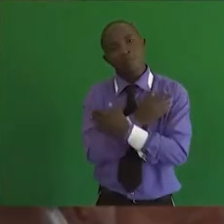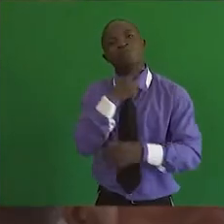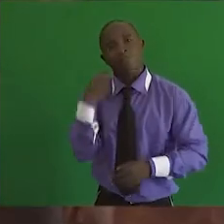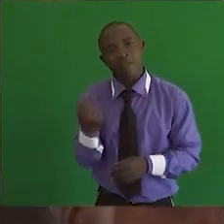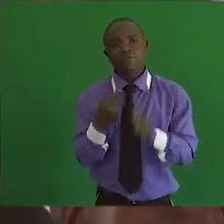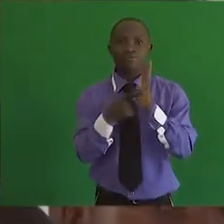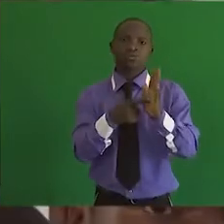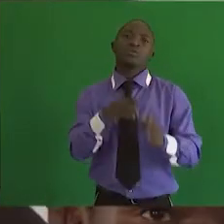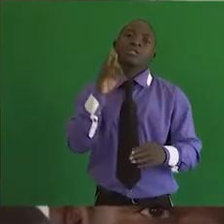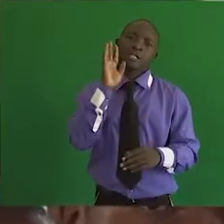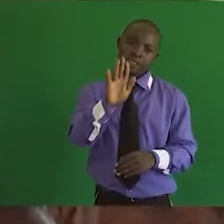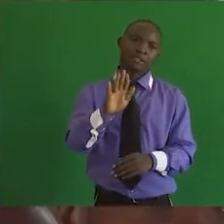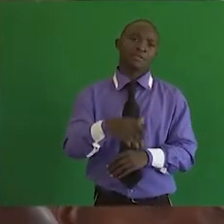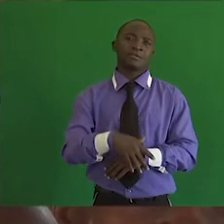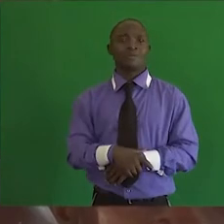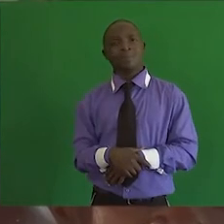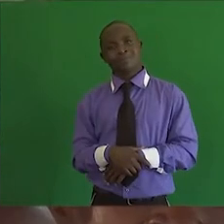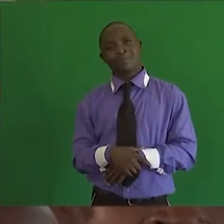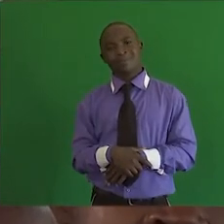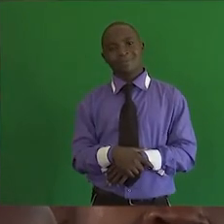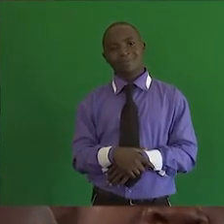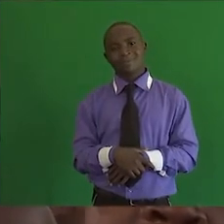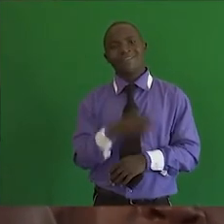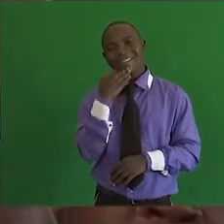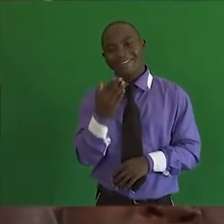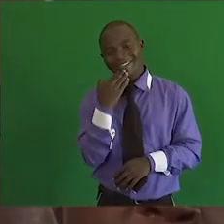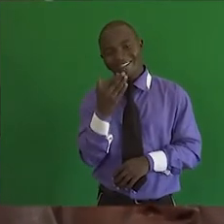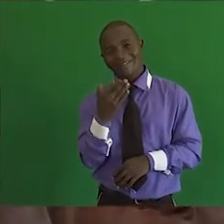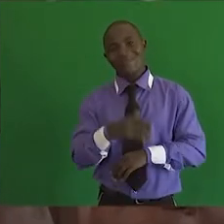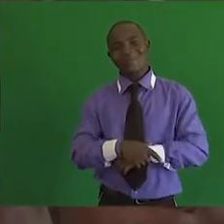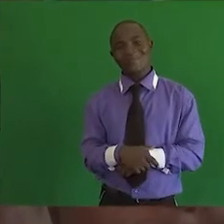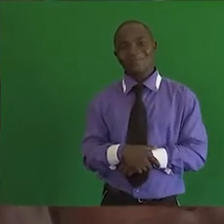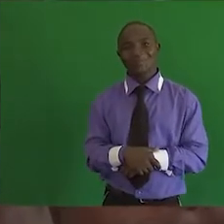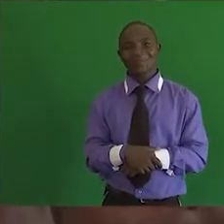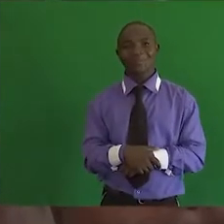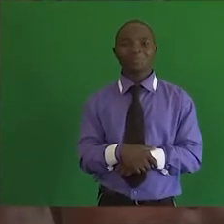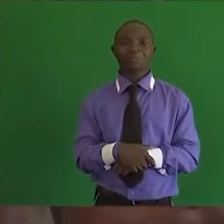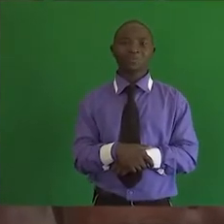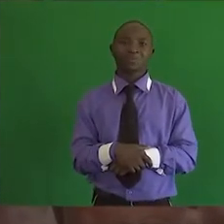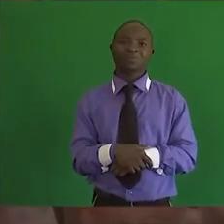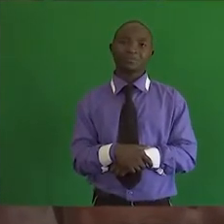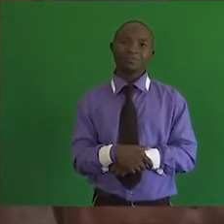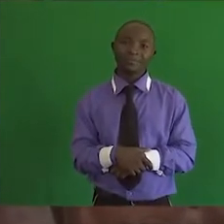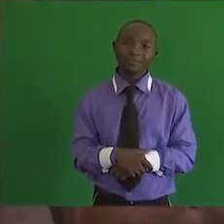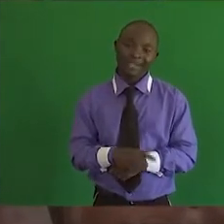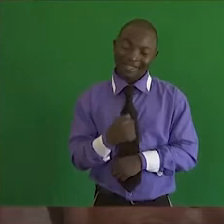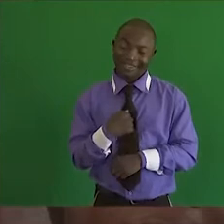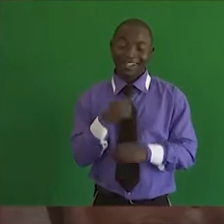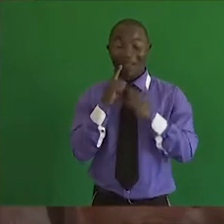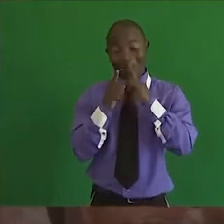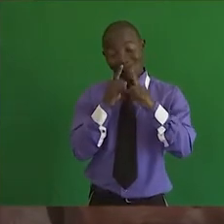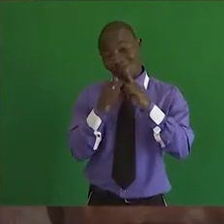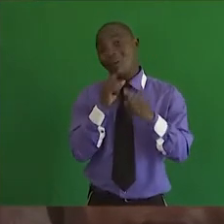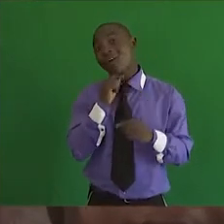baba ndakuroora. Zvakureva kuti ini ndakugara nemukadzi wangu ndichiti mwana ati ndakuroora mazvinzwa taungana ta pamwe chichiri